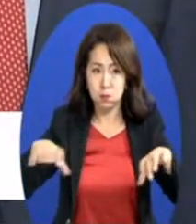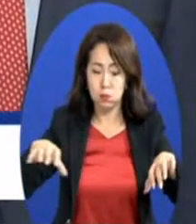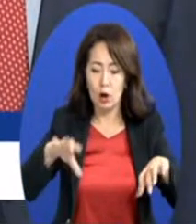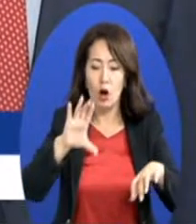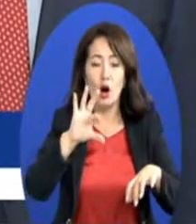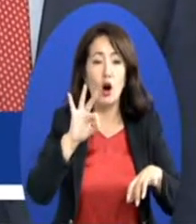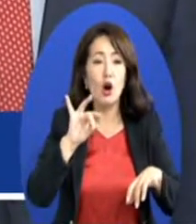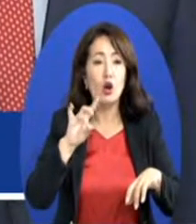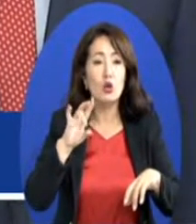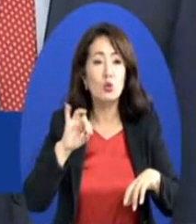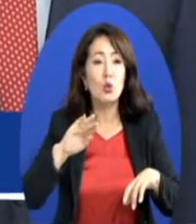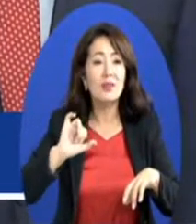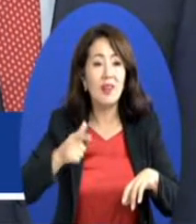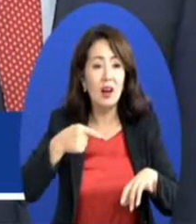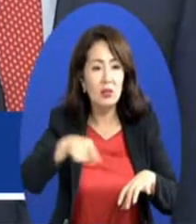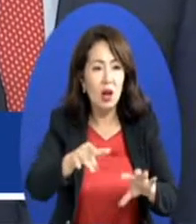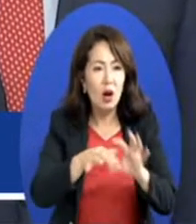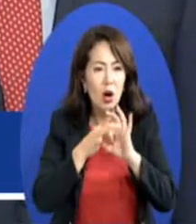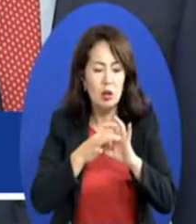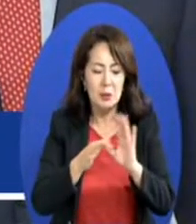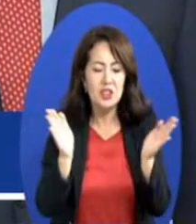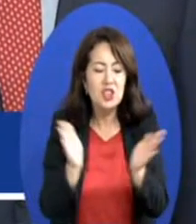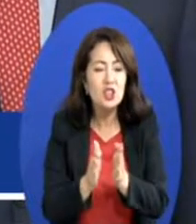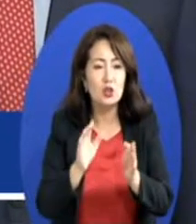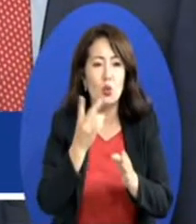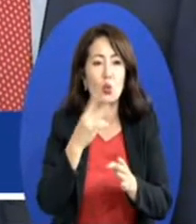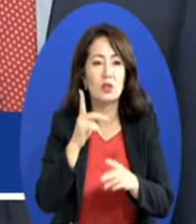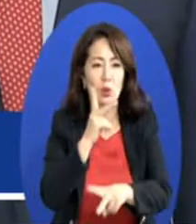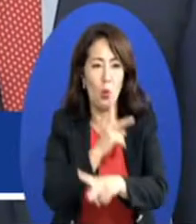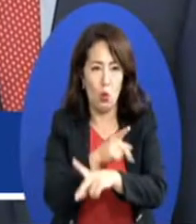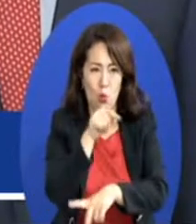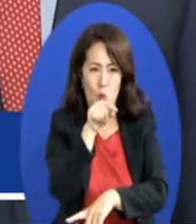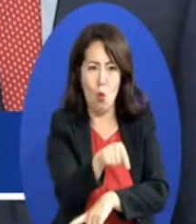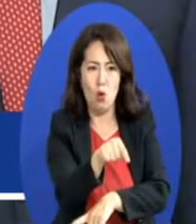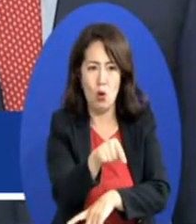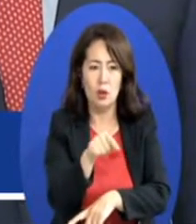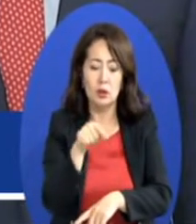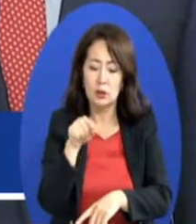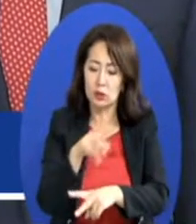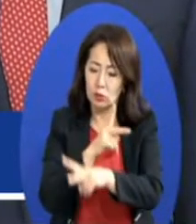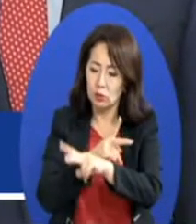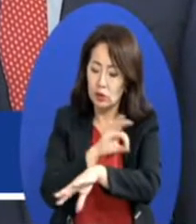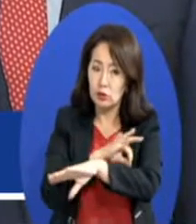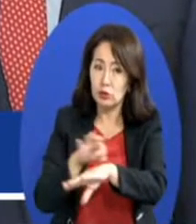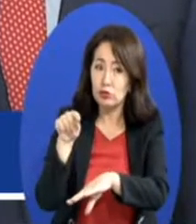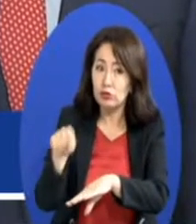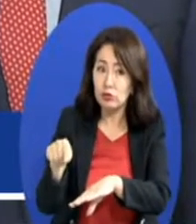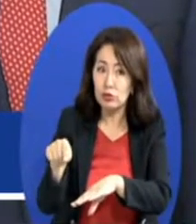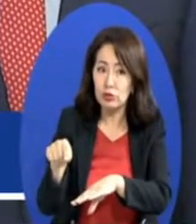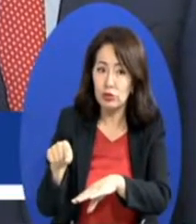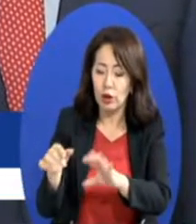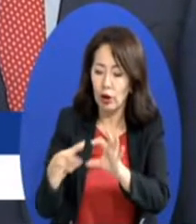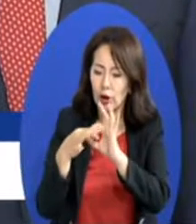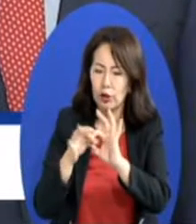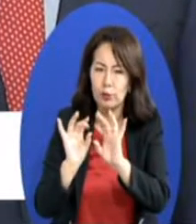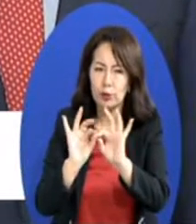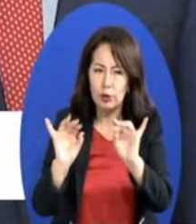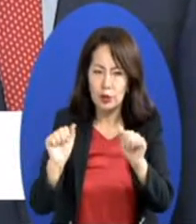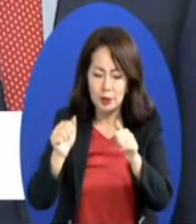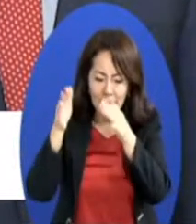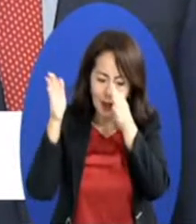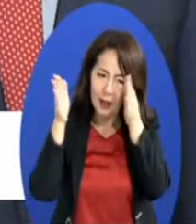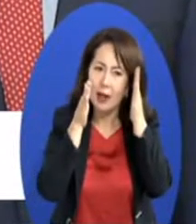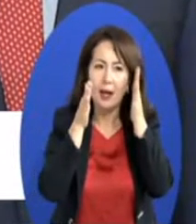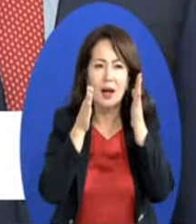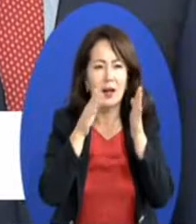орон нутгийн гол барих одоо баг үндсэн хууль гэж хэлж болно. Баг үндсэн хууль. Тэгэхээр энэ хуулийн төслийн одоо олон зүйлүүд нэлээд одоо